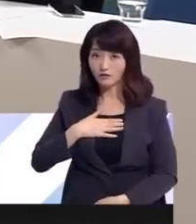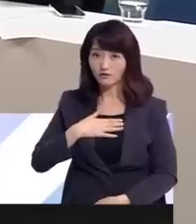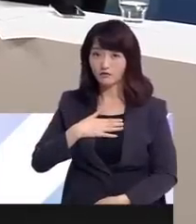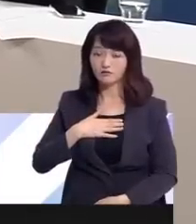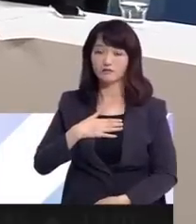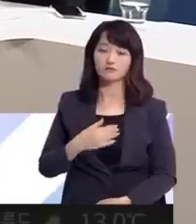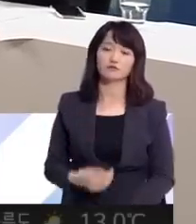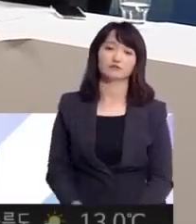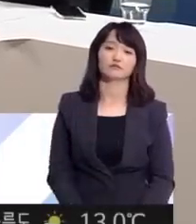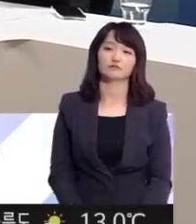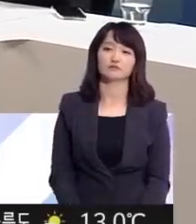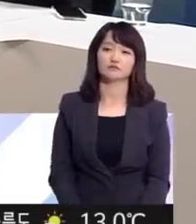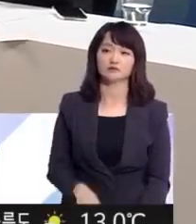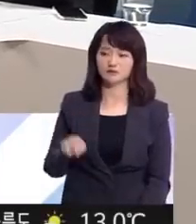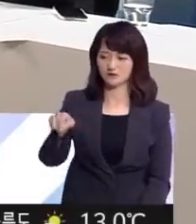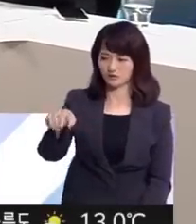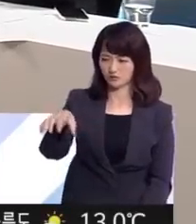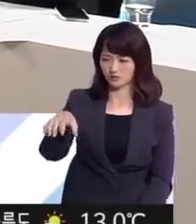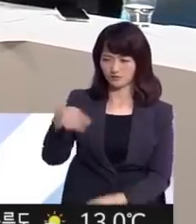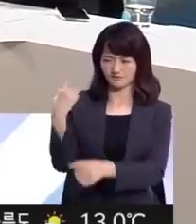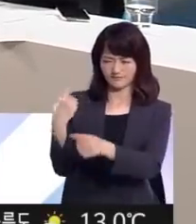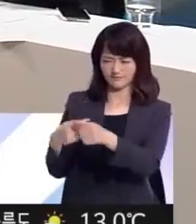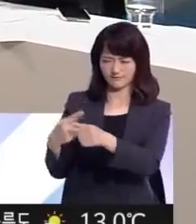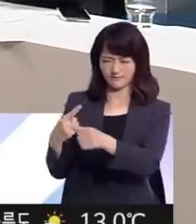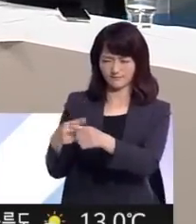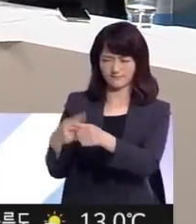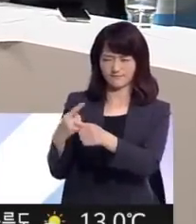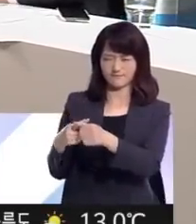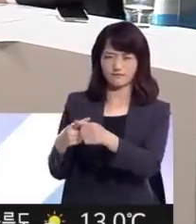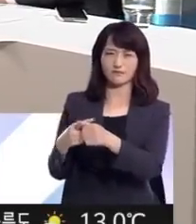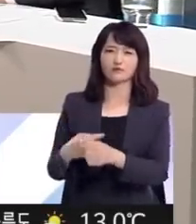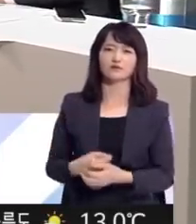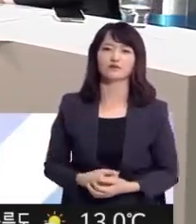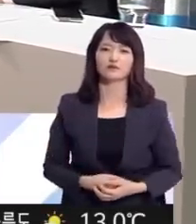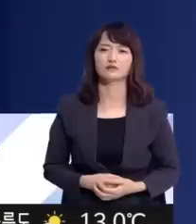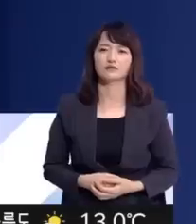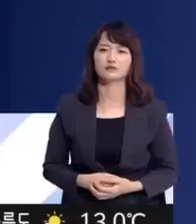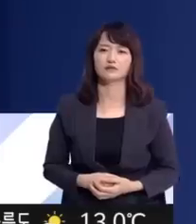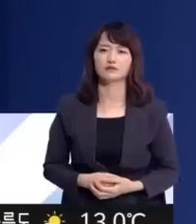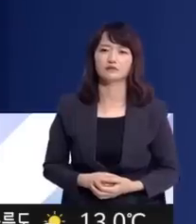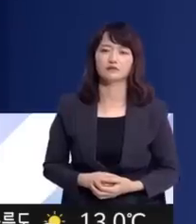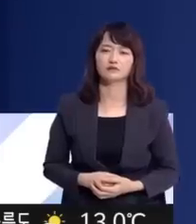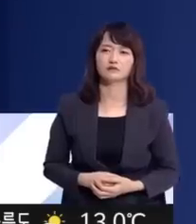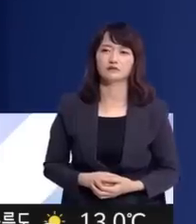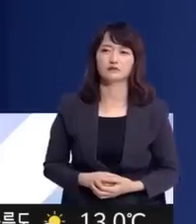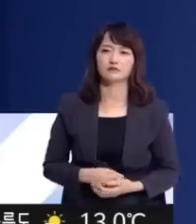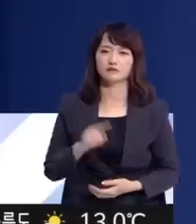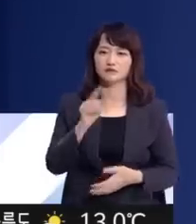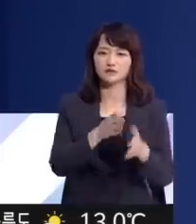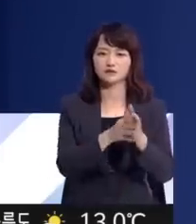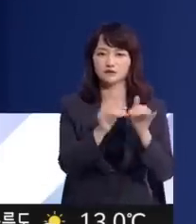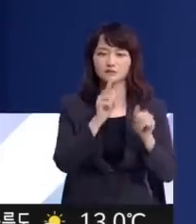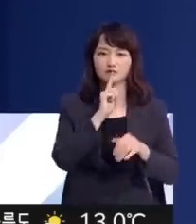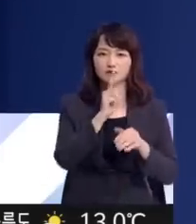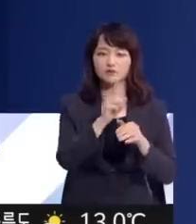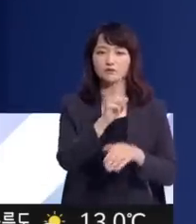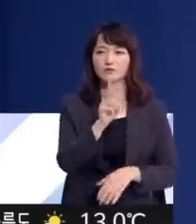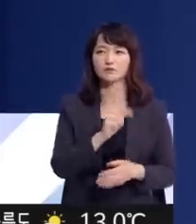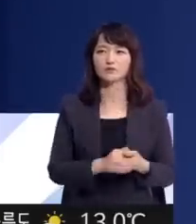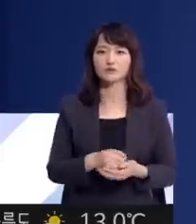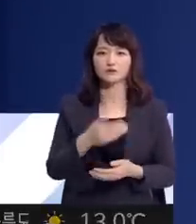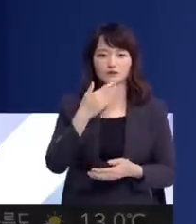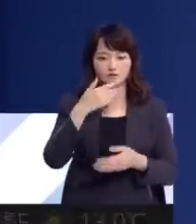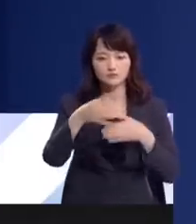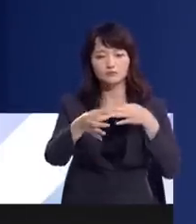그래서 저기는 정말 비판을 많이 받는다고 제가 말씀을 드리는 거고요 여기뿐만 아니라 또 한 시민의 제보에 따르면